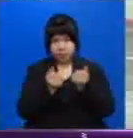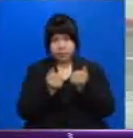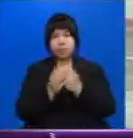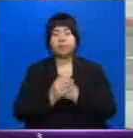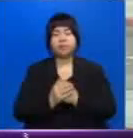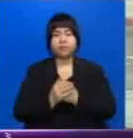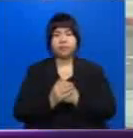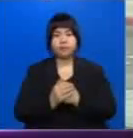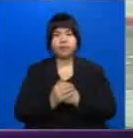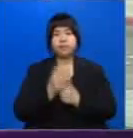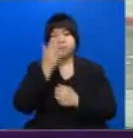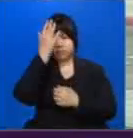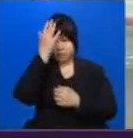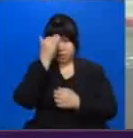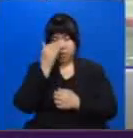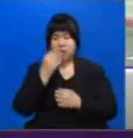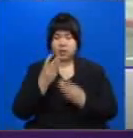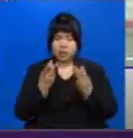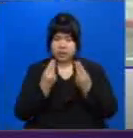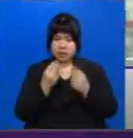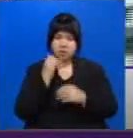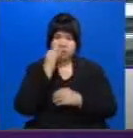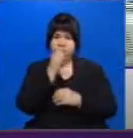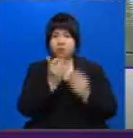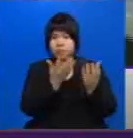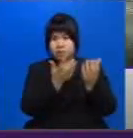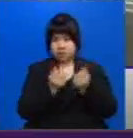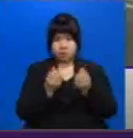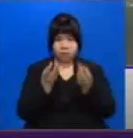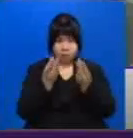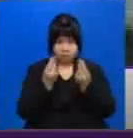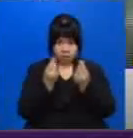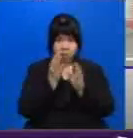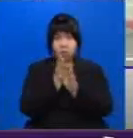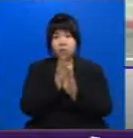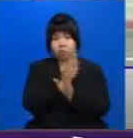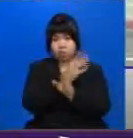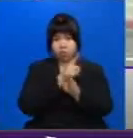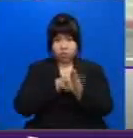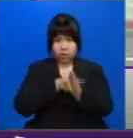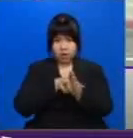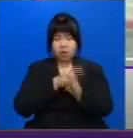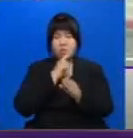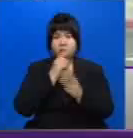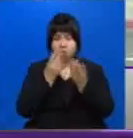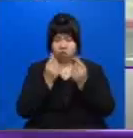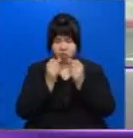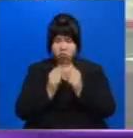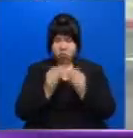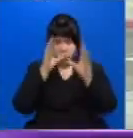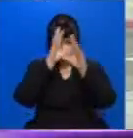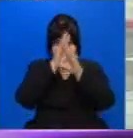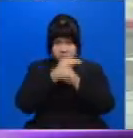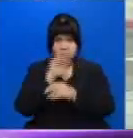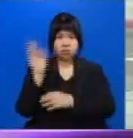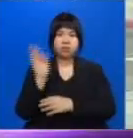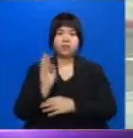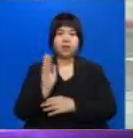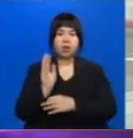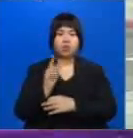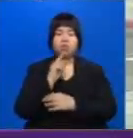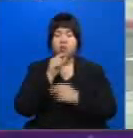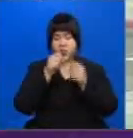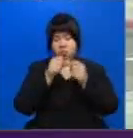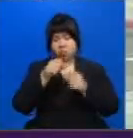ป ก็คือจะพยายามมารับลูกเร็วขึ้นกว่าปกติเล็กน้อยก็คือจะไม่อยู่ดึกแล้วก็ไม่พยาย